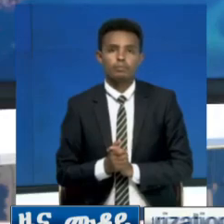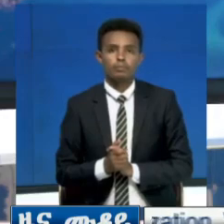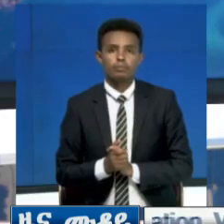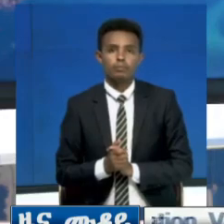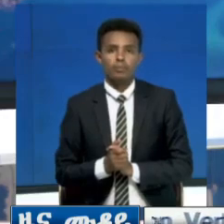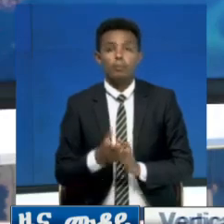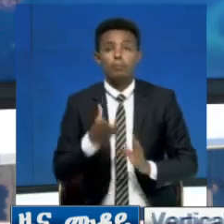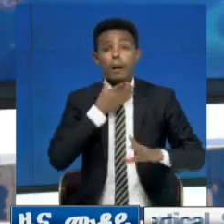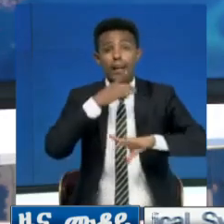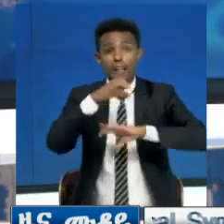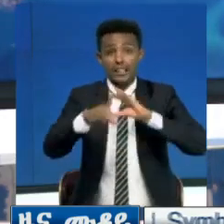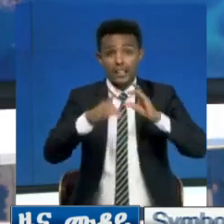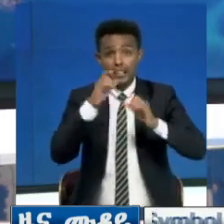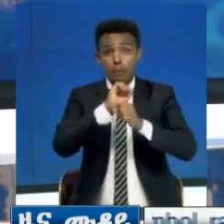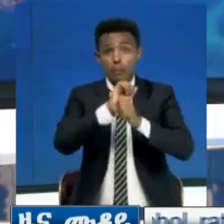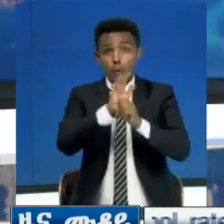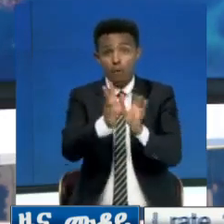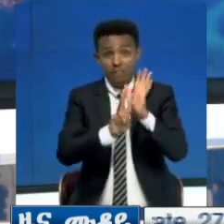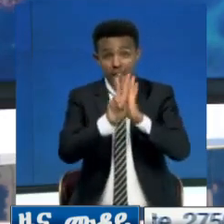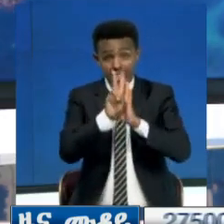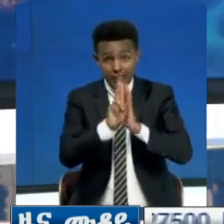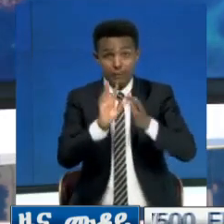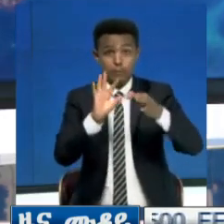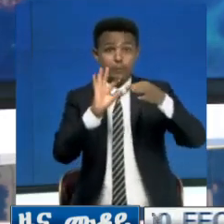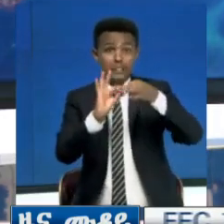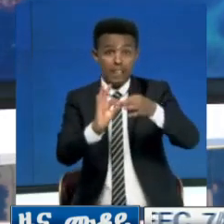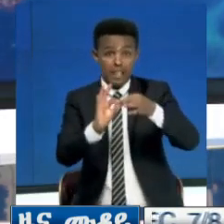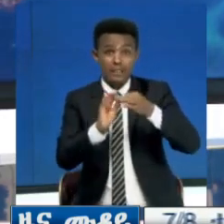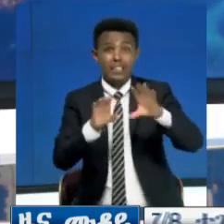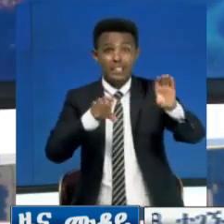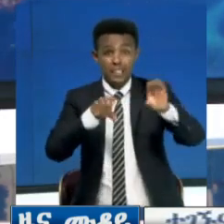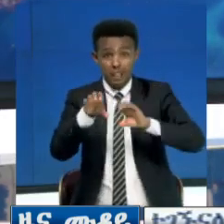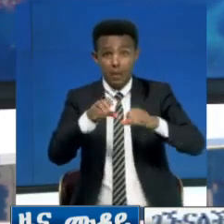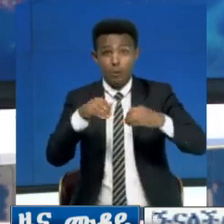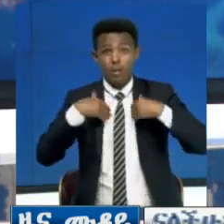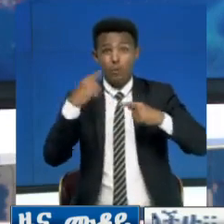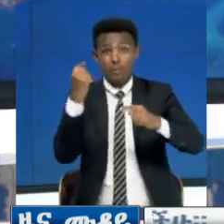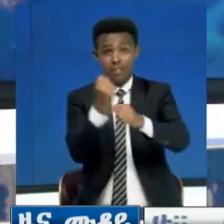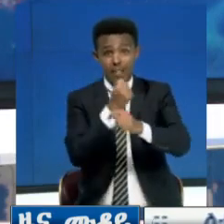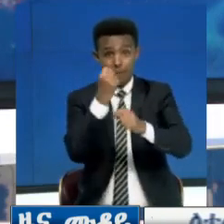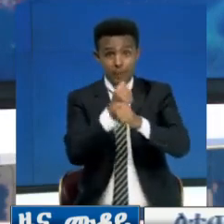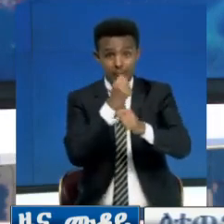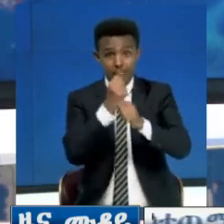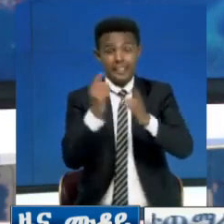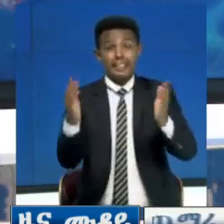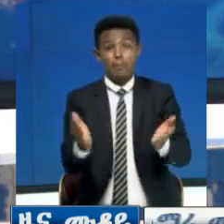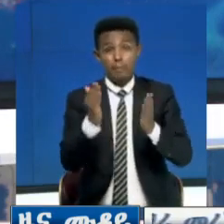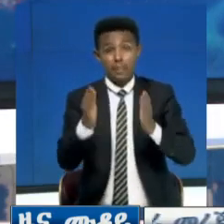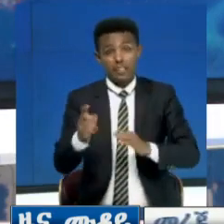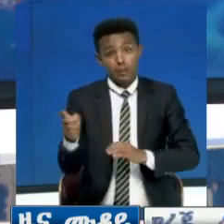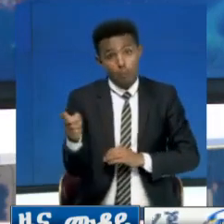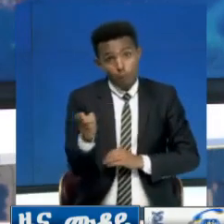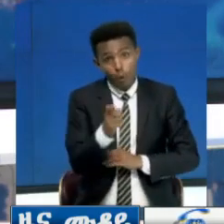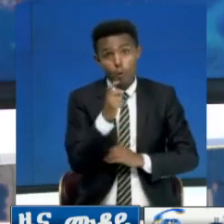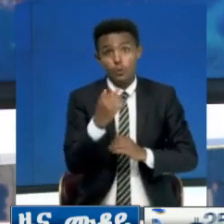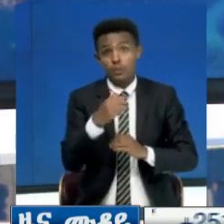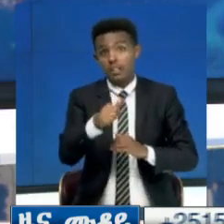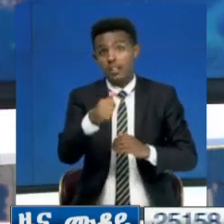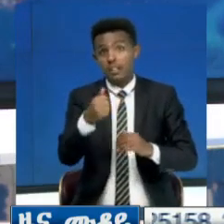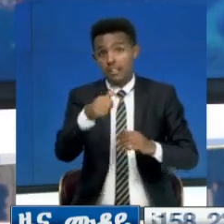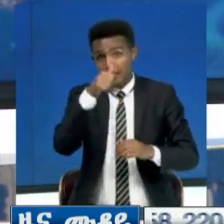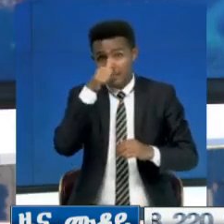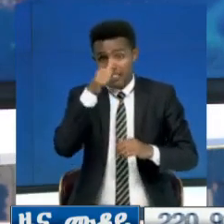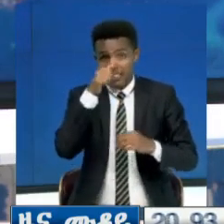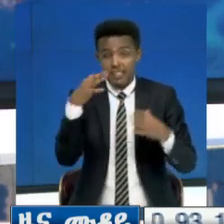በአማራ ክልል ከኮሮና ቫይረስ ወረርሽኝ ጋር በተያያዘ የተከናወኑ ያሉ ተግባራት የሚያበረታቱ መሆናቸውን የፌዴሪ ጤና ሚኒስትር ዶክተር